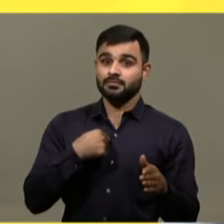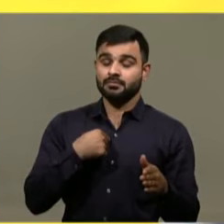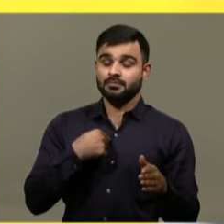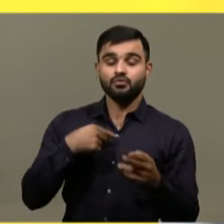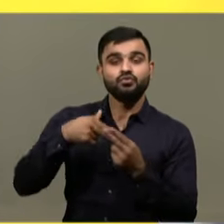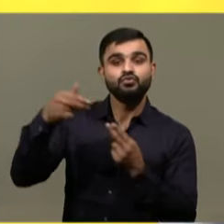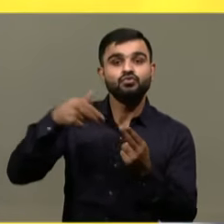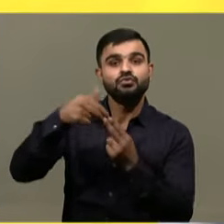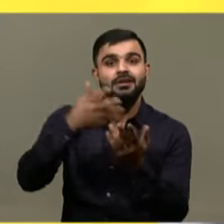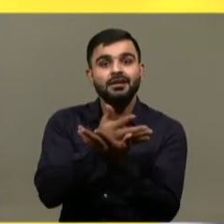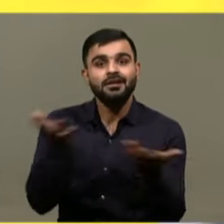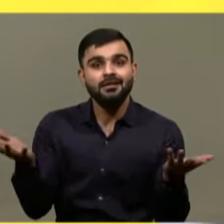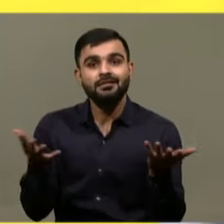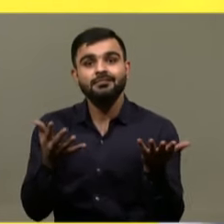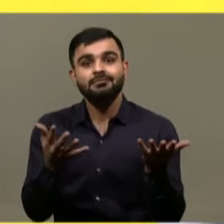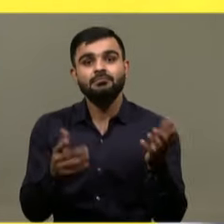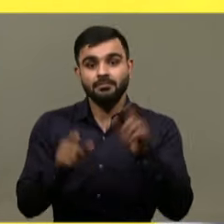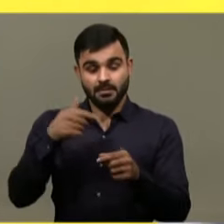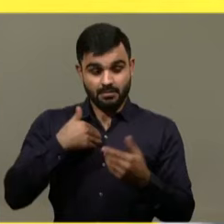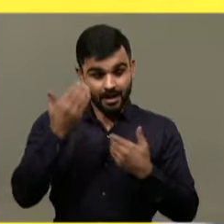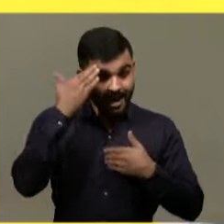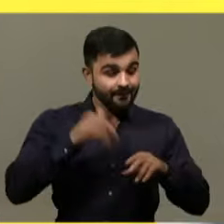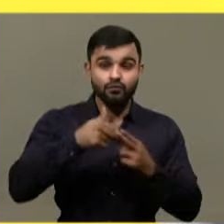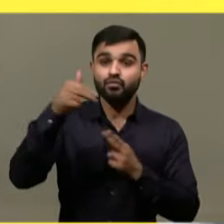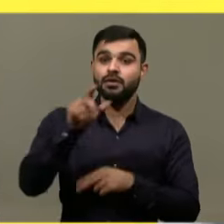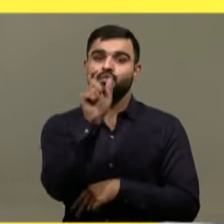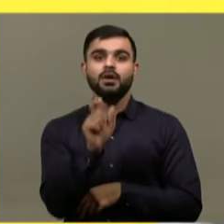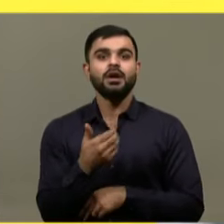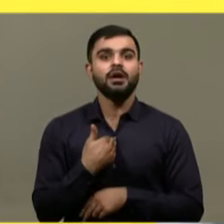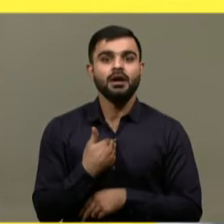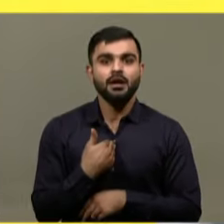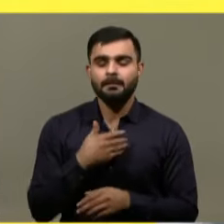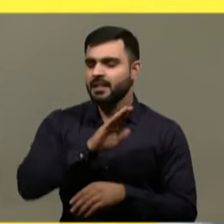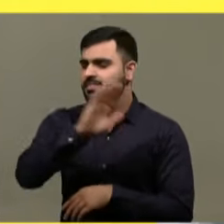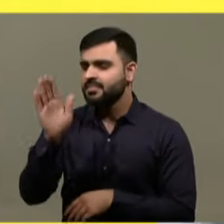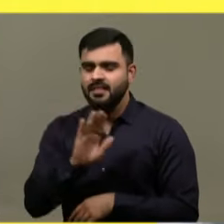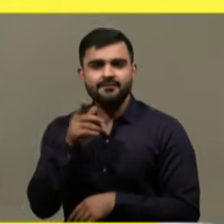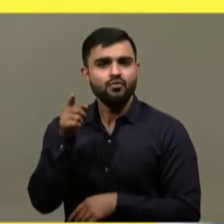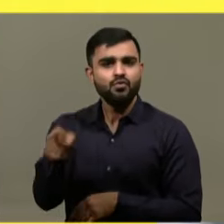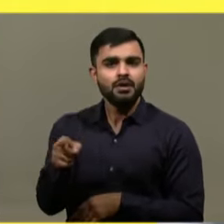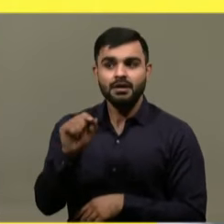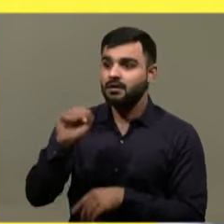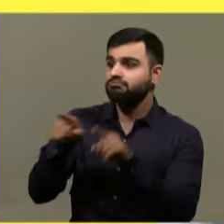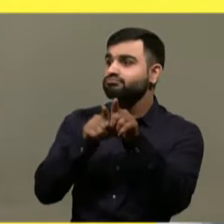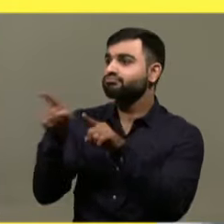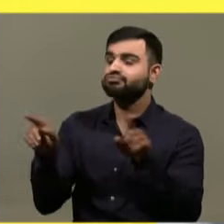सरोस आवर सोरोज रिम आवर्स दे नेवर बम